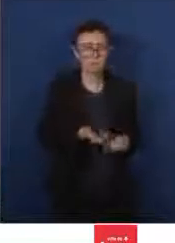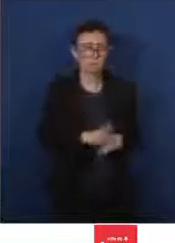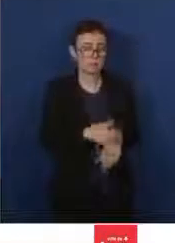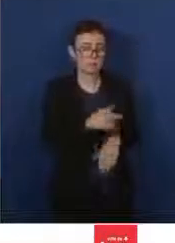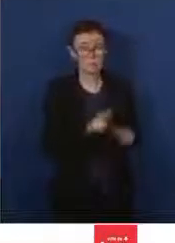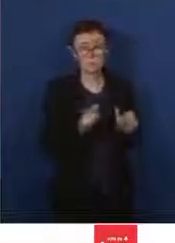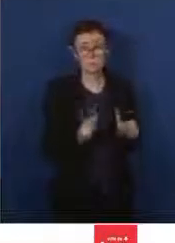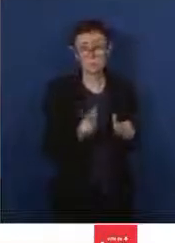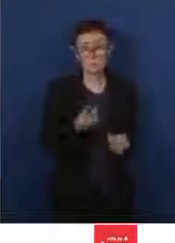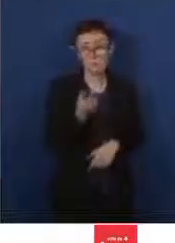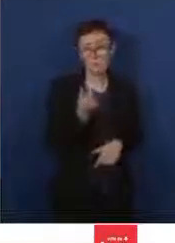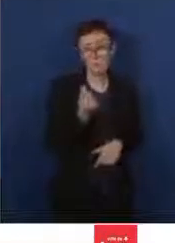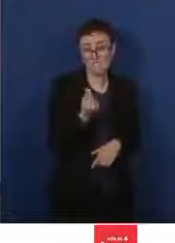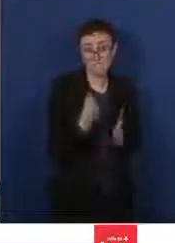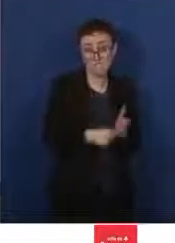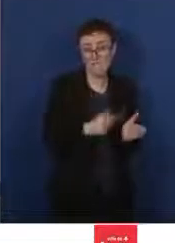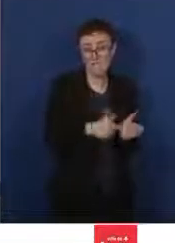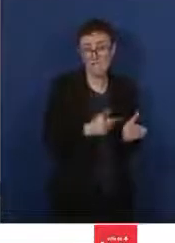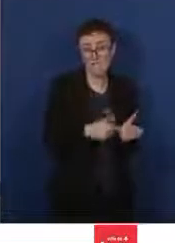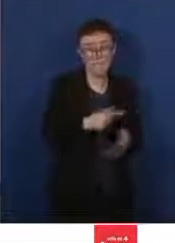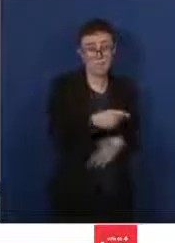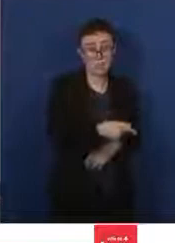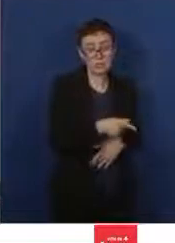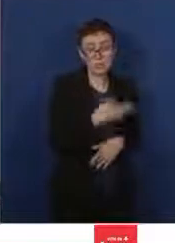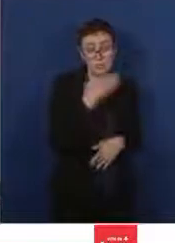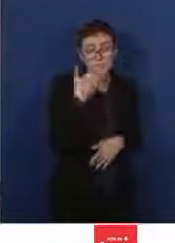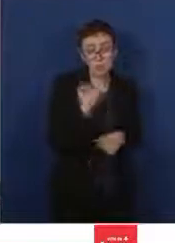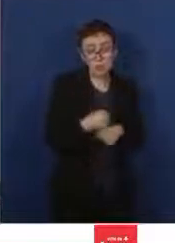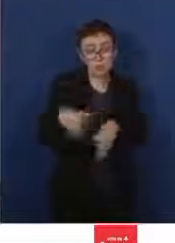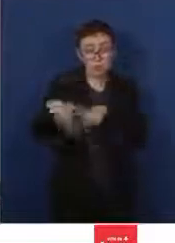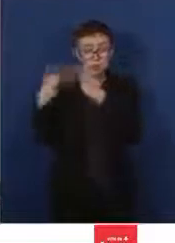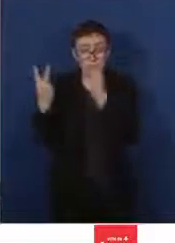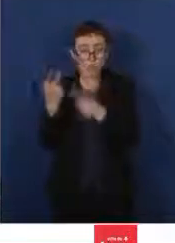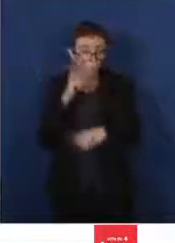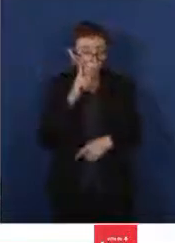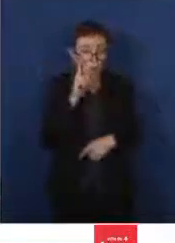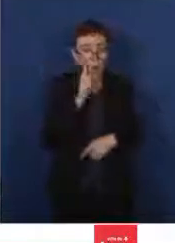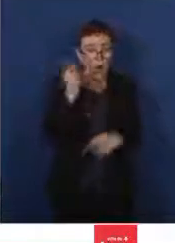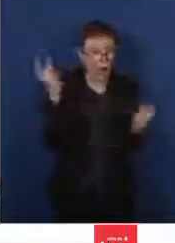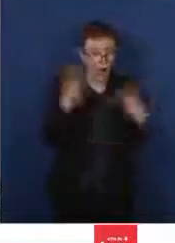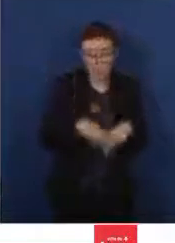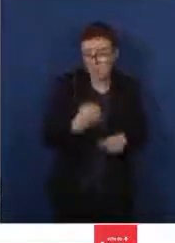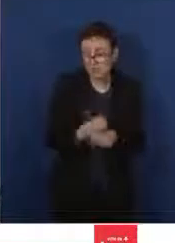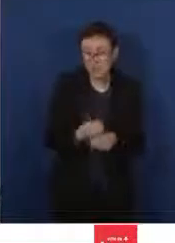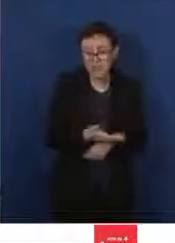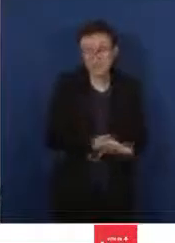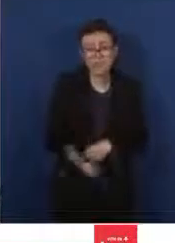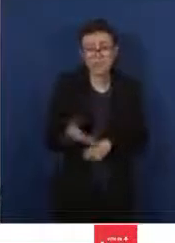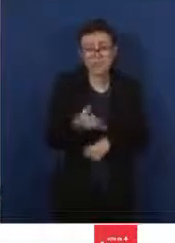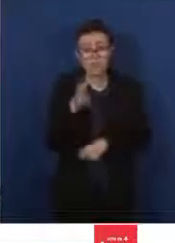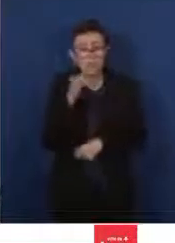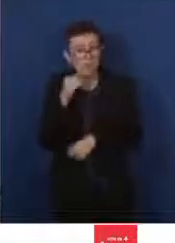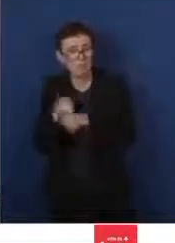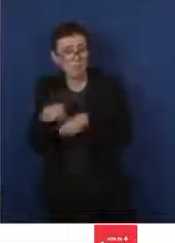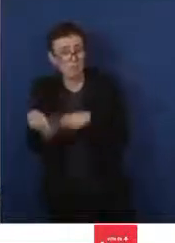alerte et plus attentif au lever du jour, sans qu'on comprenne bien ce qu'il peut saisir la nuit qui serait insaisissable le